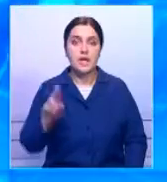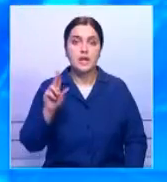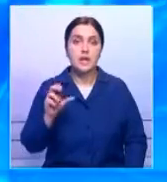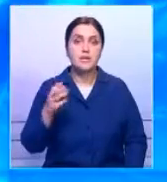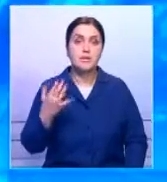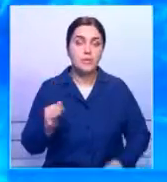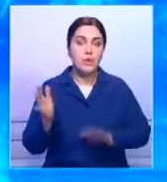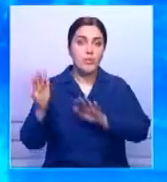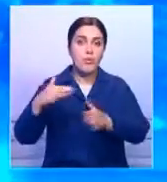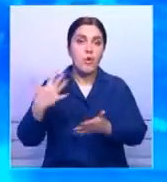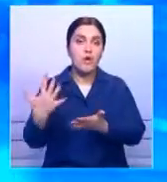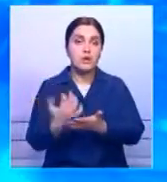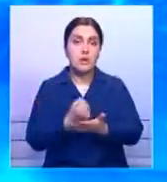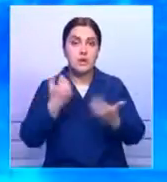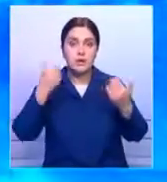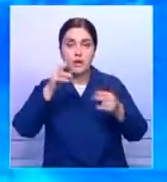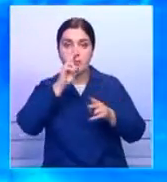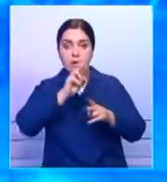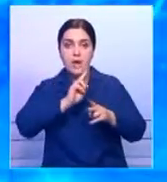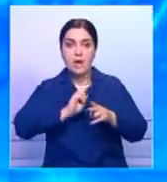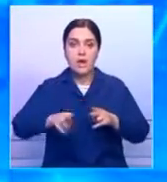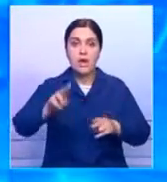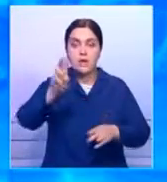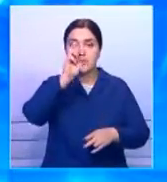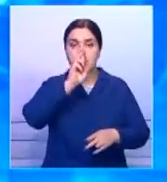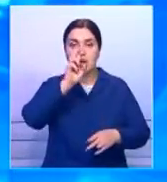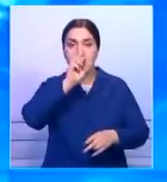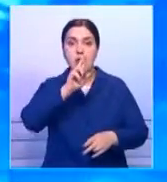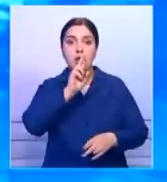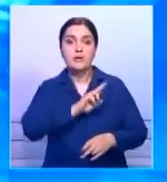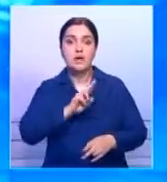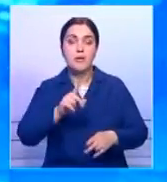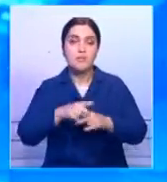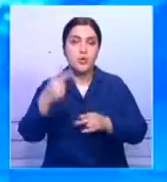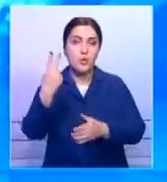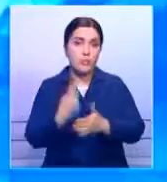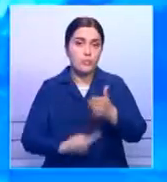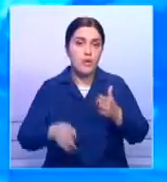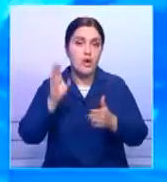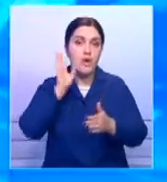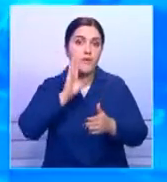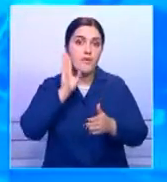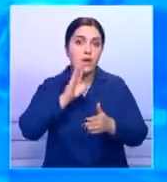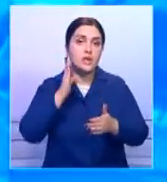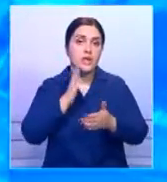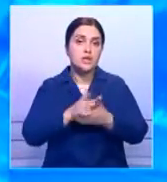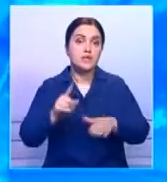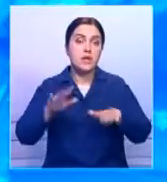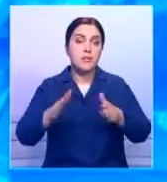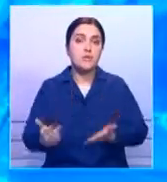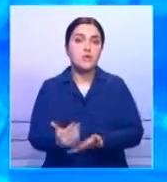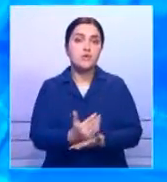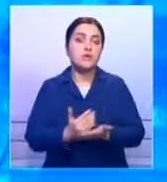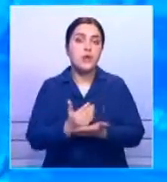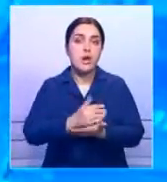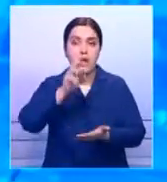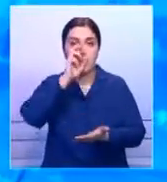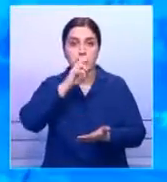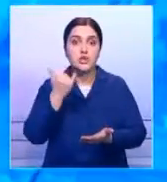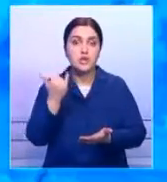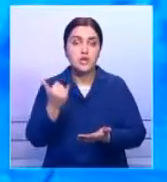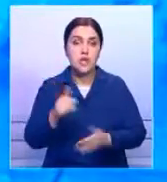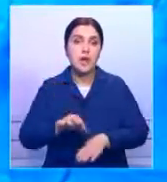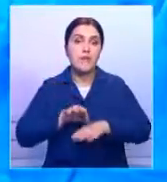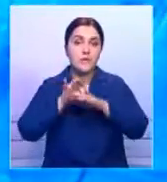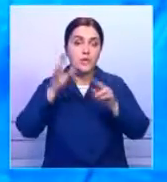В Каспийском море найдено тело одного из пропавших без вести нефтяников в результате падения в воду эстакады на пункте сбора черного золота. Сейчас